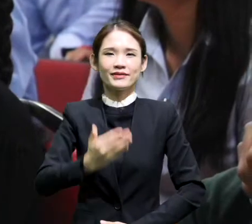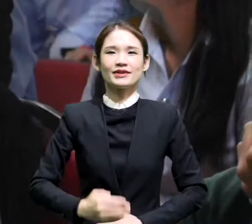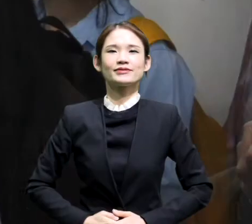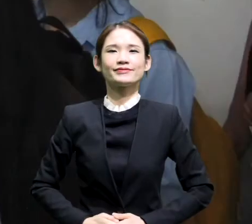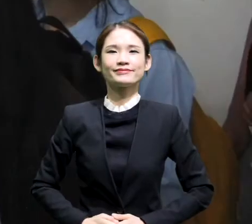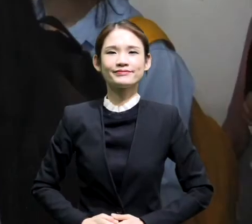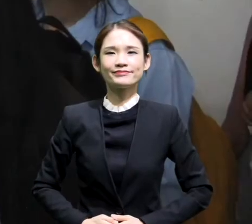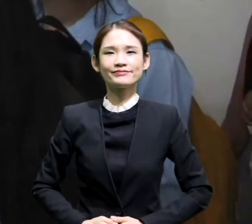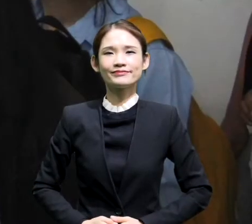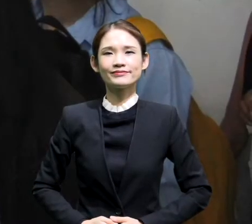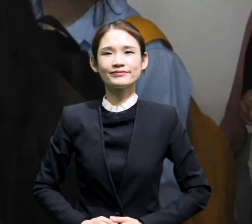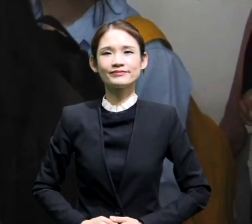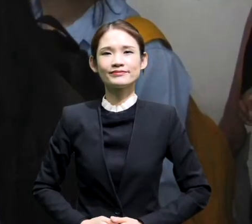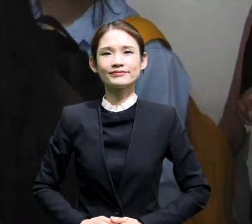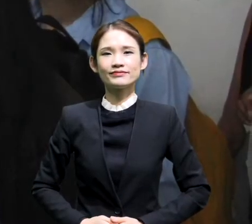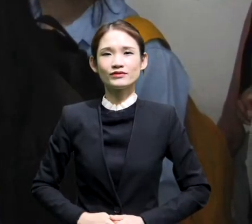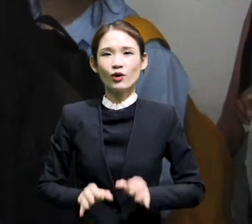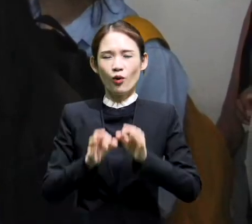있습니다.